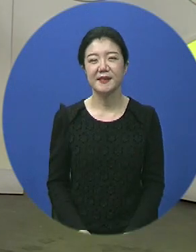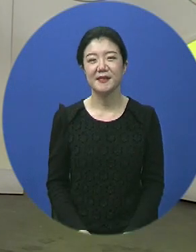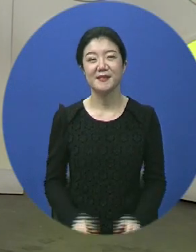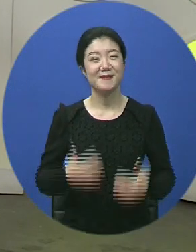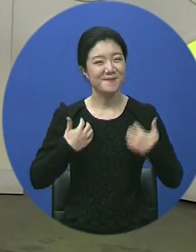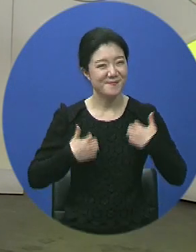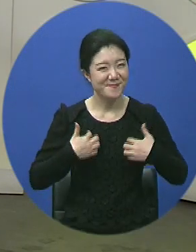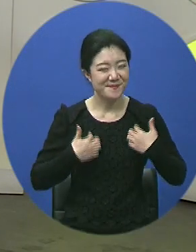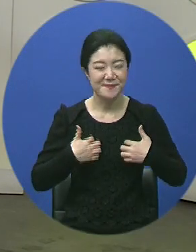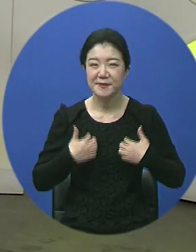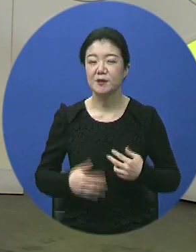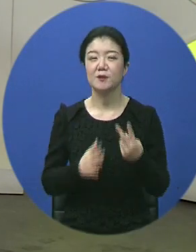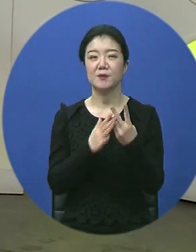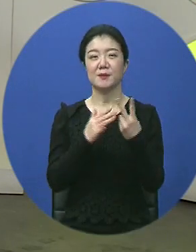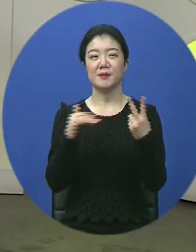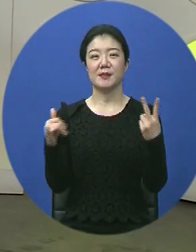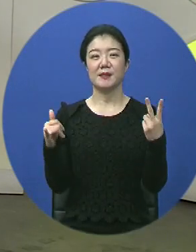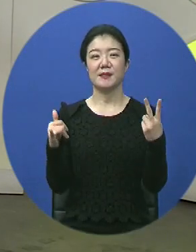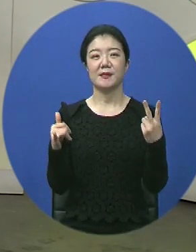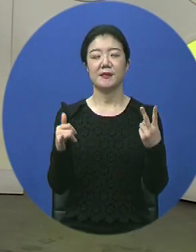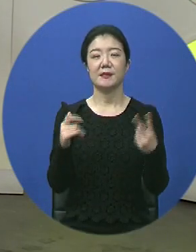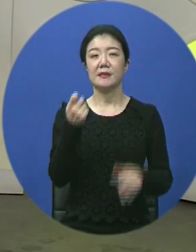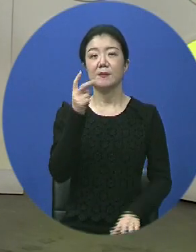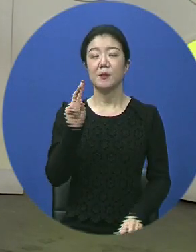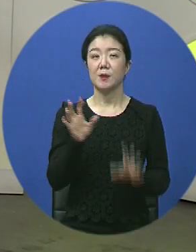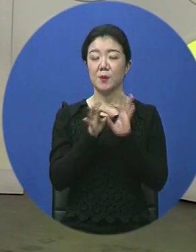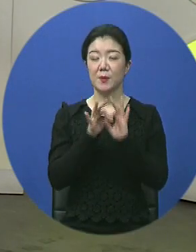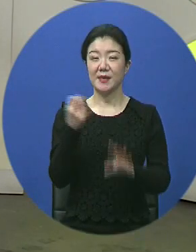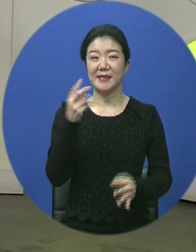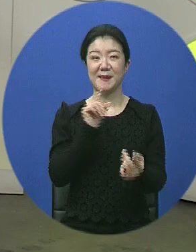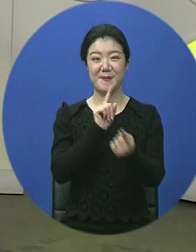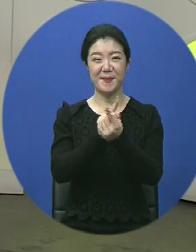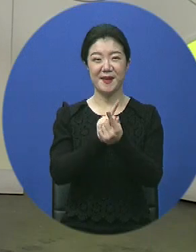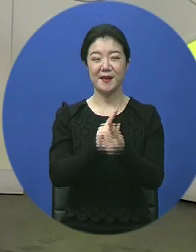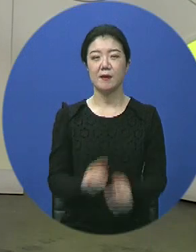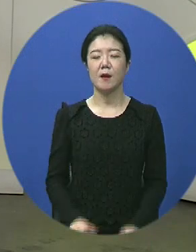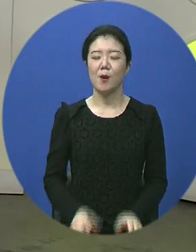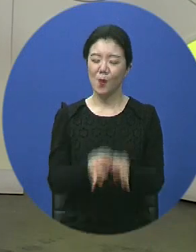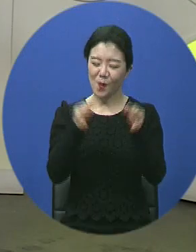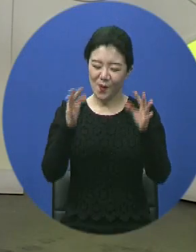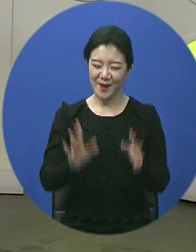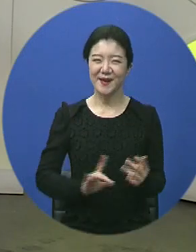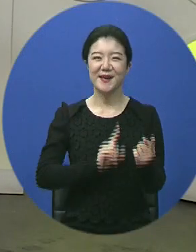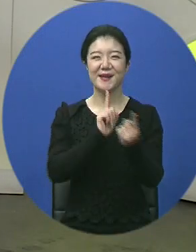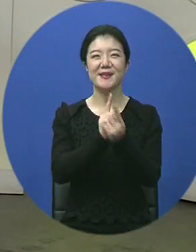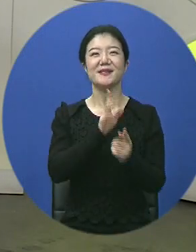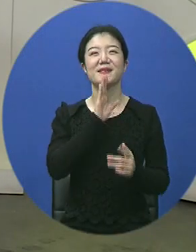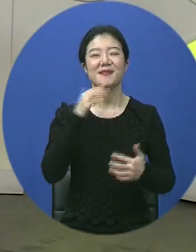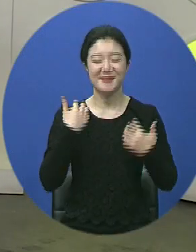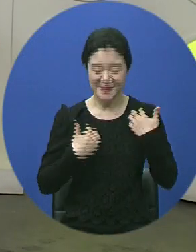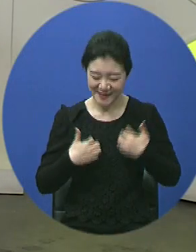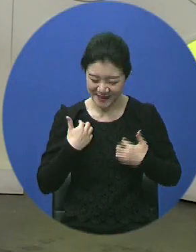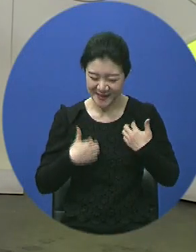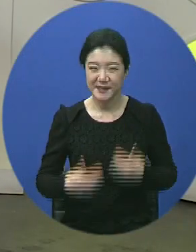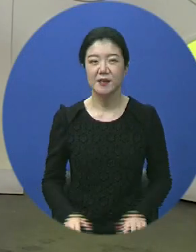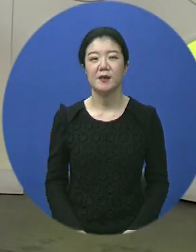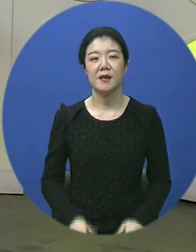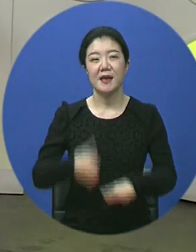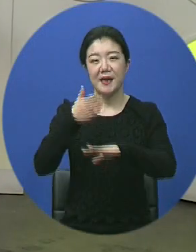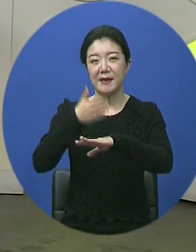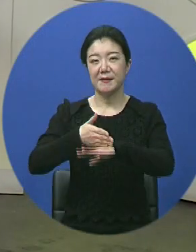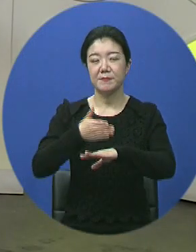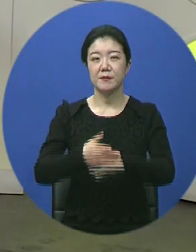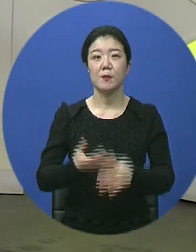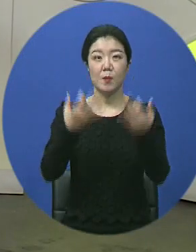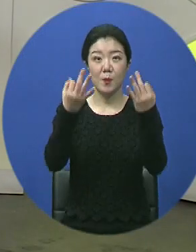네, 반갑습니다. 네, 두 분은 제가 TV 통해서 자주 뵙지만 또 이렇게 오랜만에 뵙게 돼서 너무 반갑습니다. 네. 자,